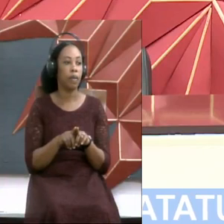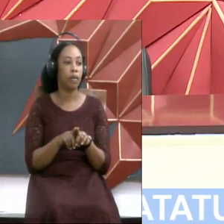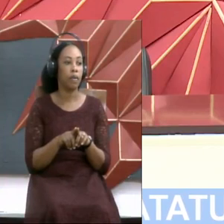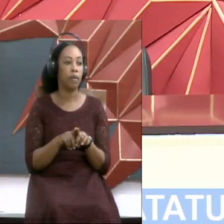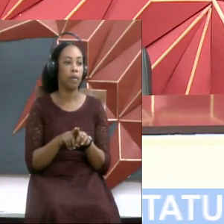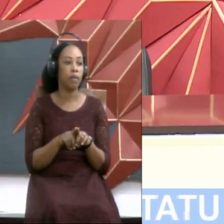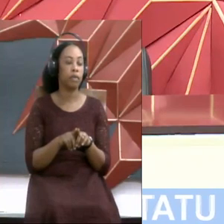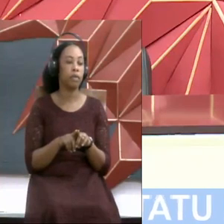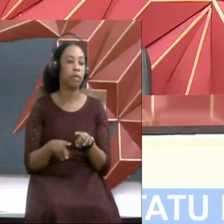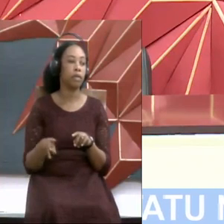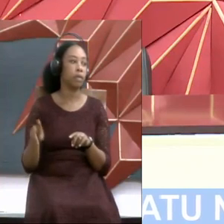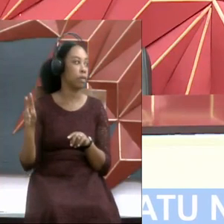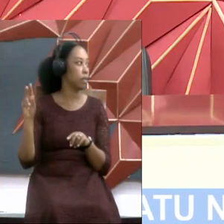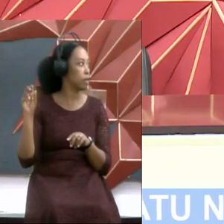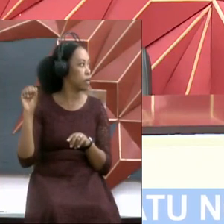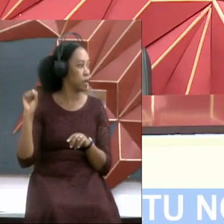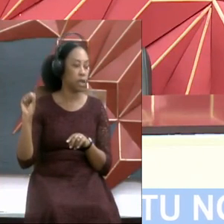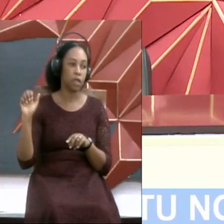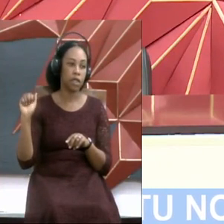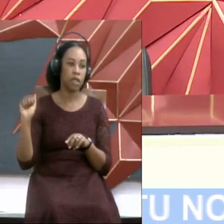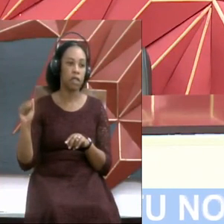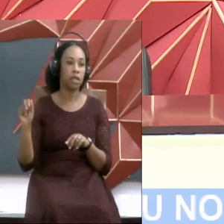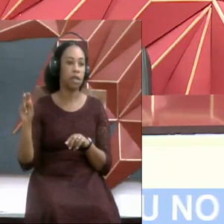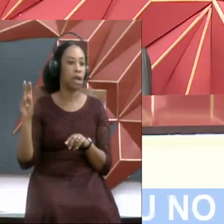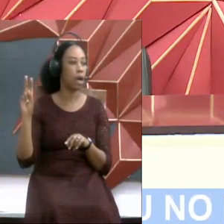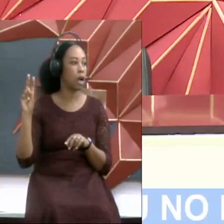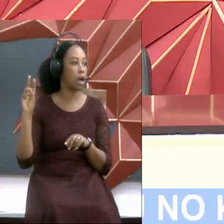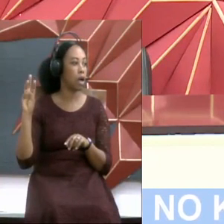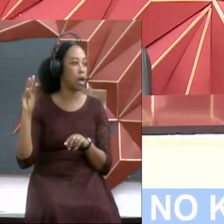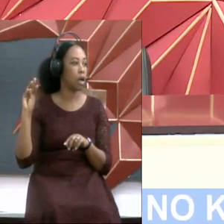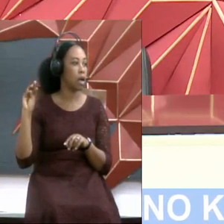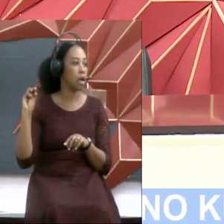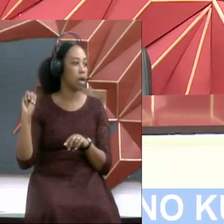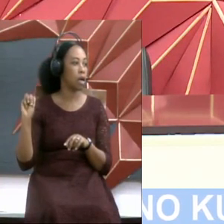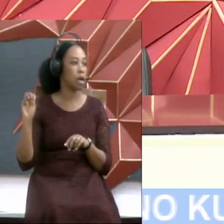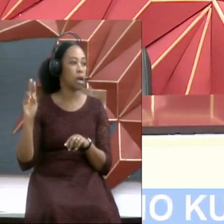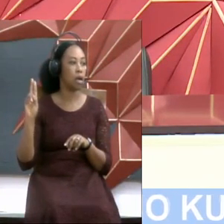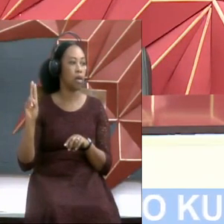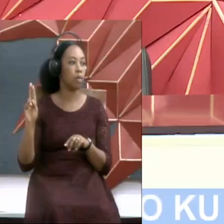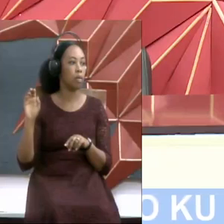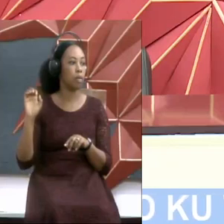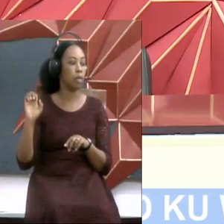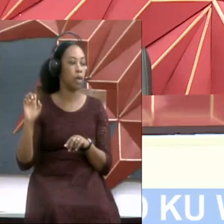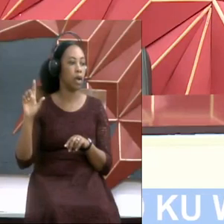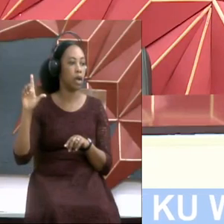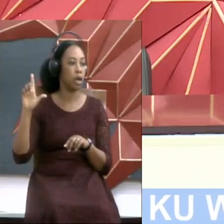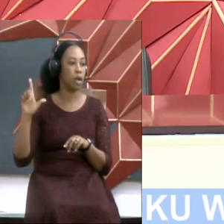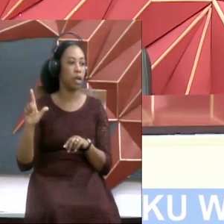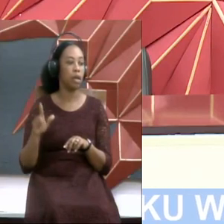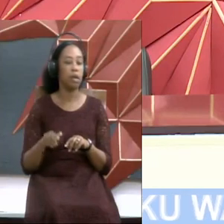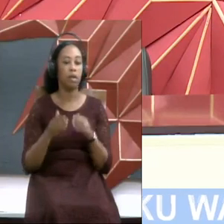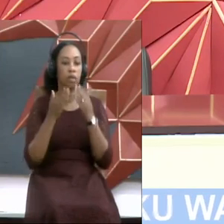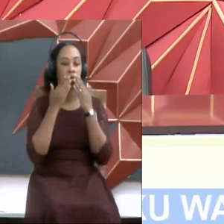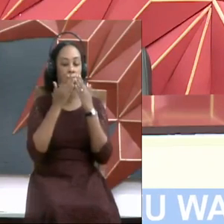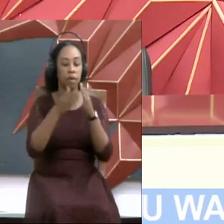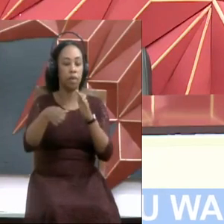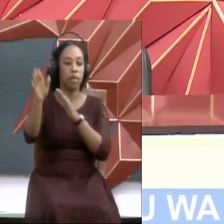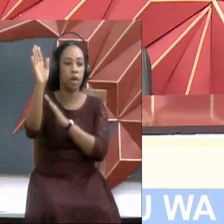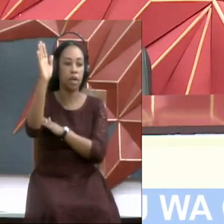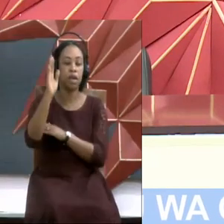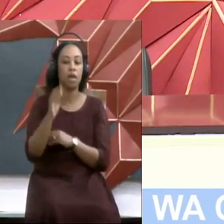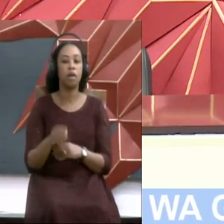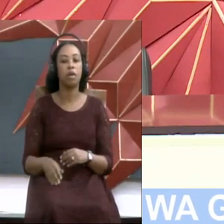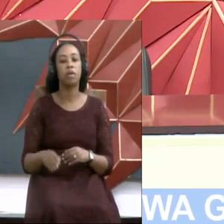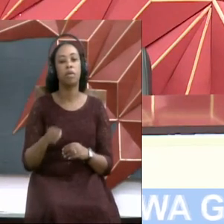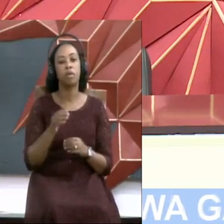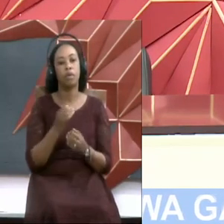Samuel Nshimiyimana pour notre frère Samuel Nshimiyimana qui remercie Dieu parce qu'il a guéri son enfant qui était